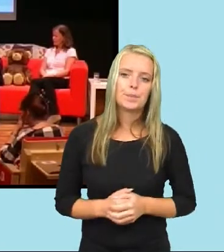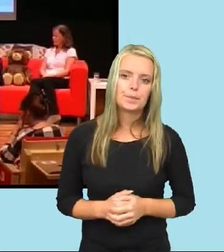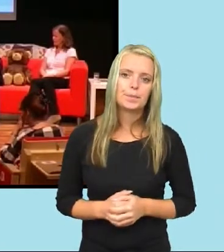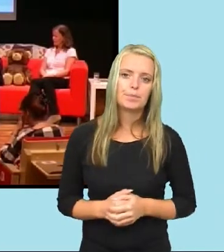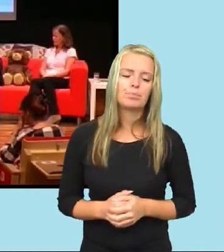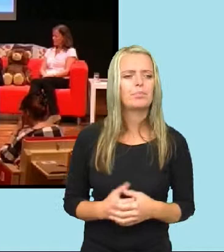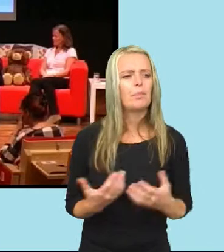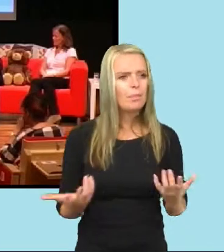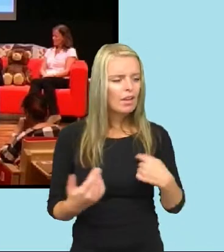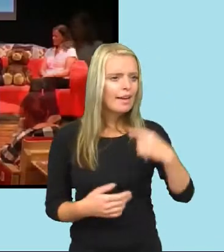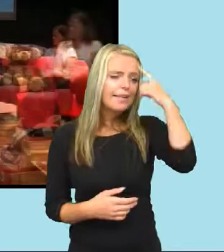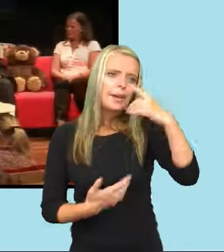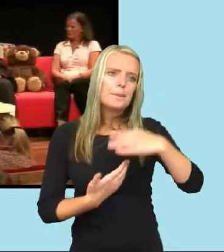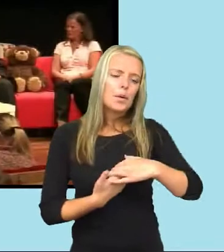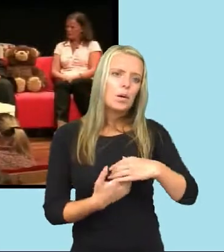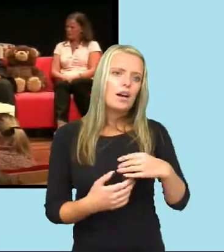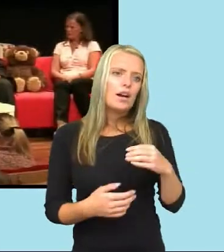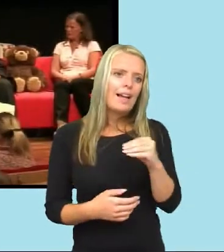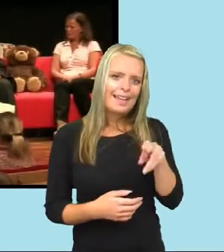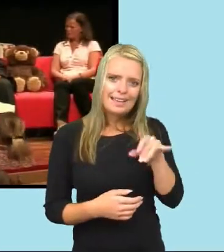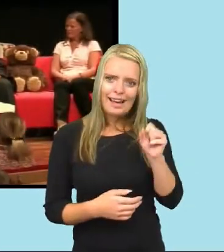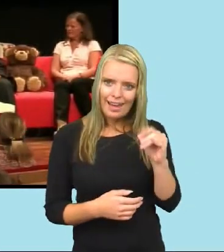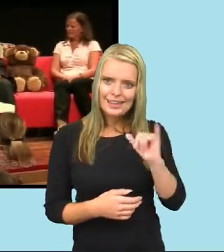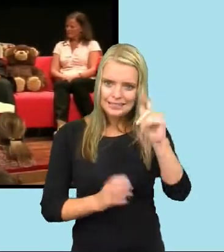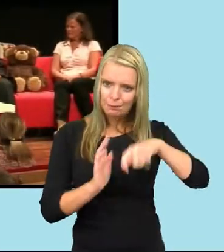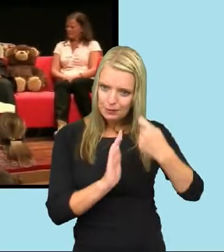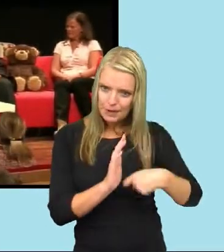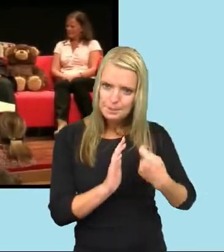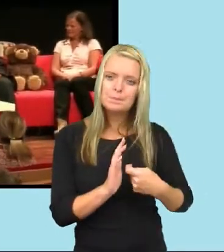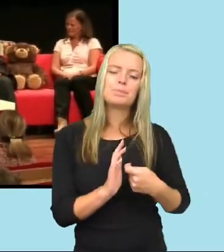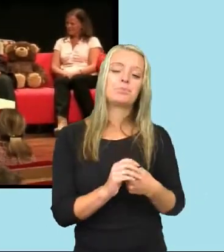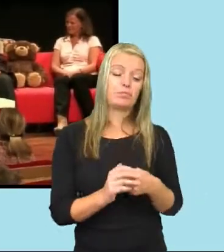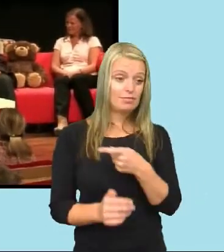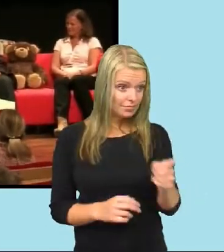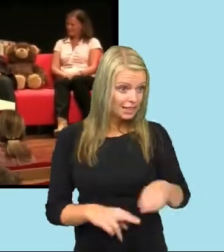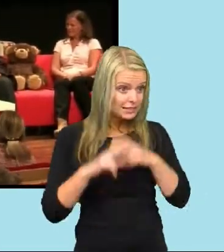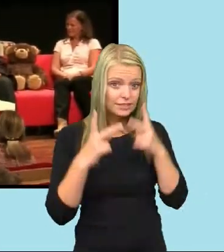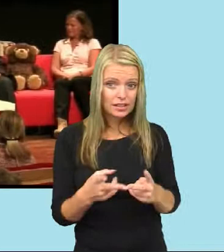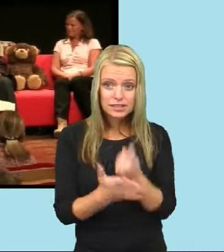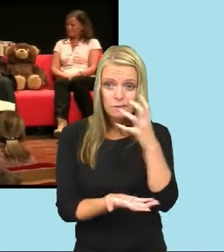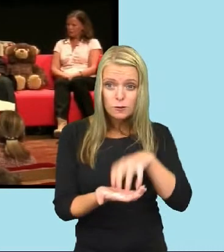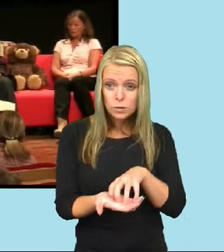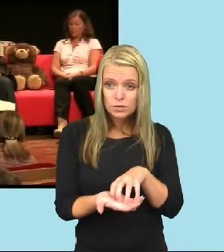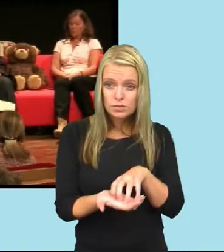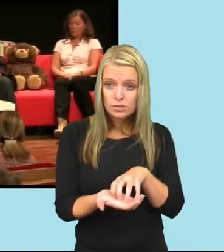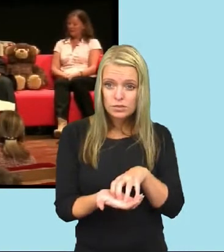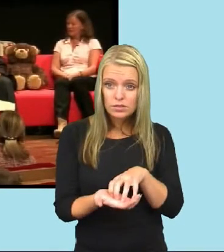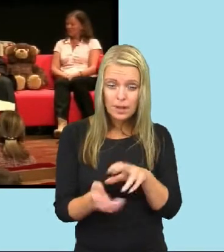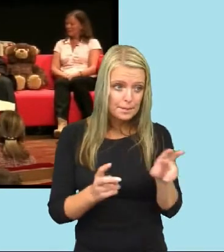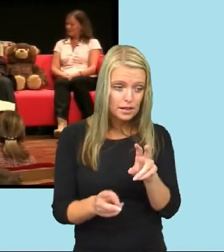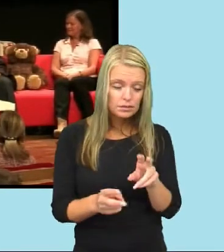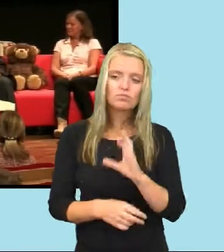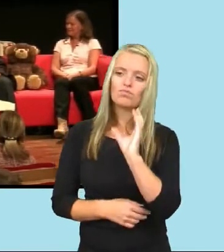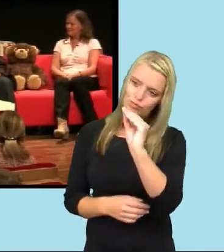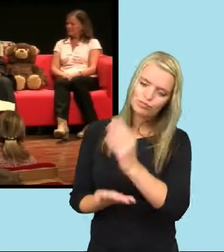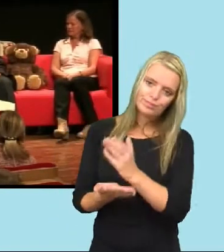Om vi bara går tillbaka till den här Engla som på filmen här. Känner ni igen den här situationen? Ja, absolut.